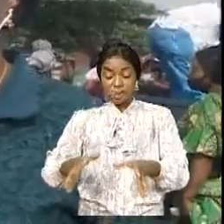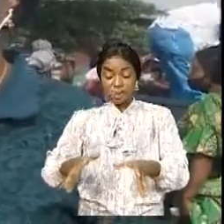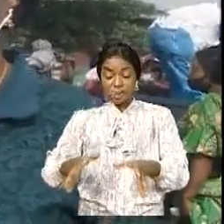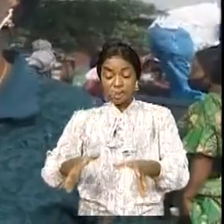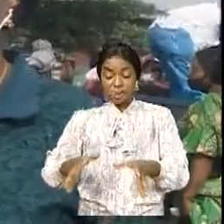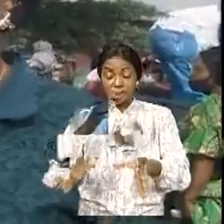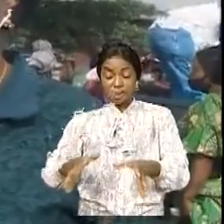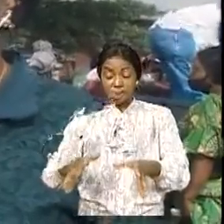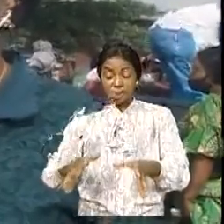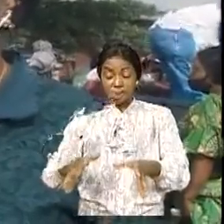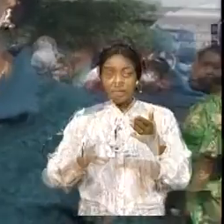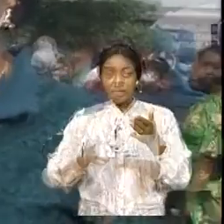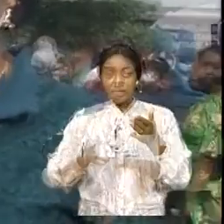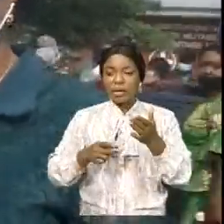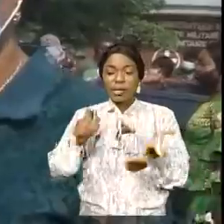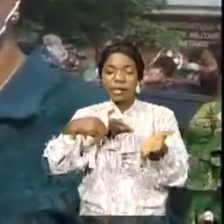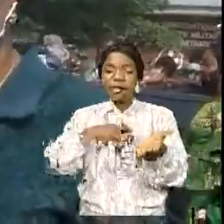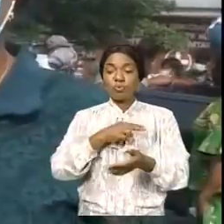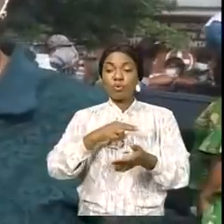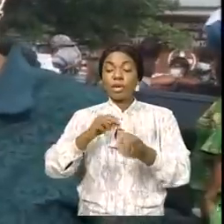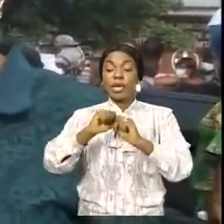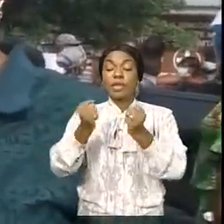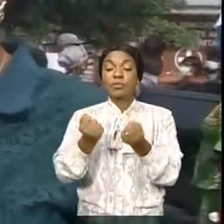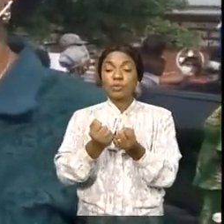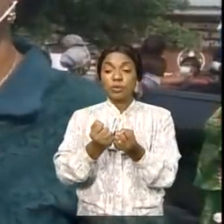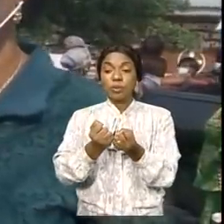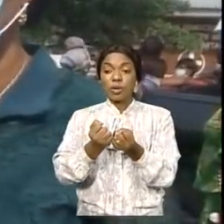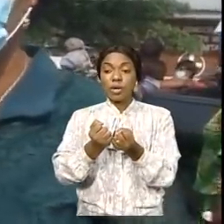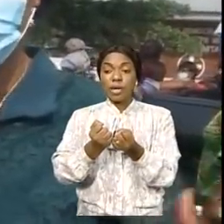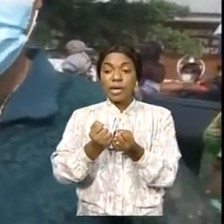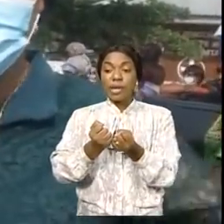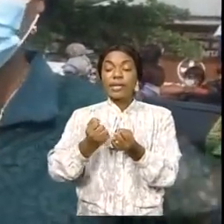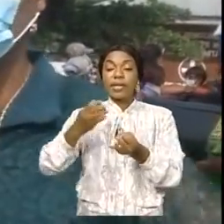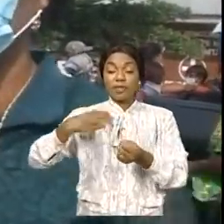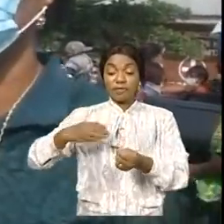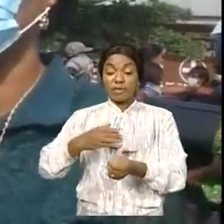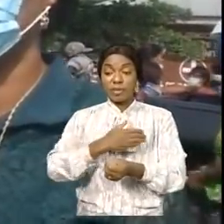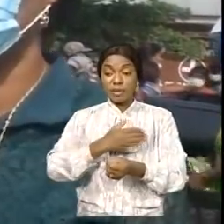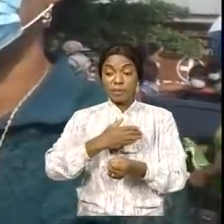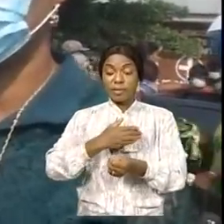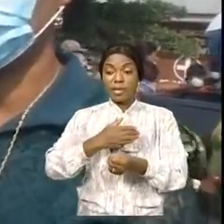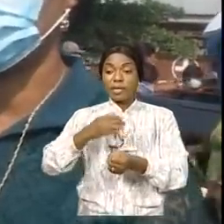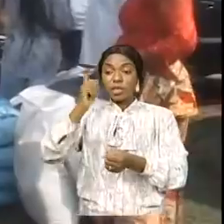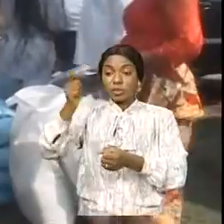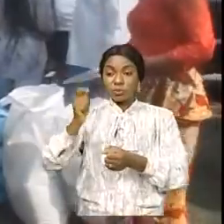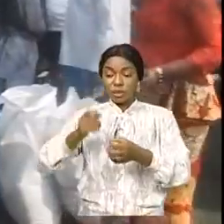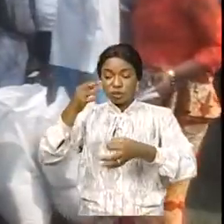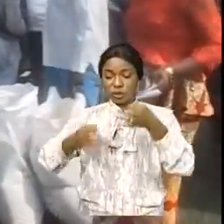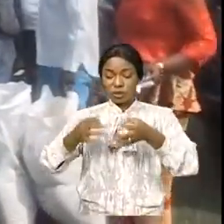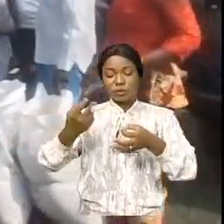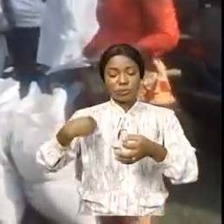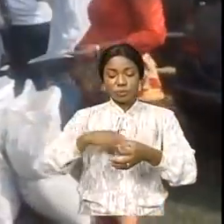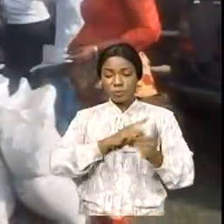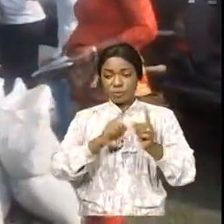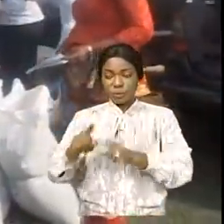Pourquoi les associations de la justice ministérielle sont venues pour voir ceux de notre qui ont été sinistrés. Le bénéficiaire